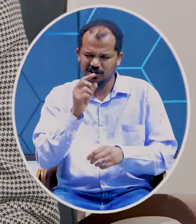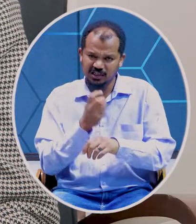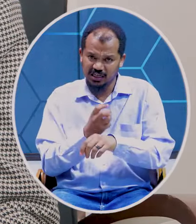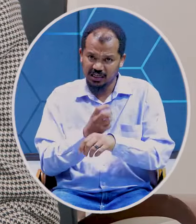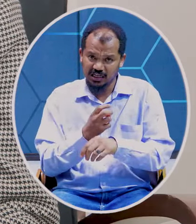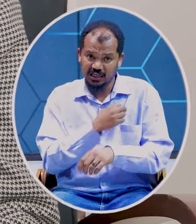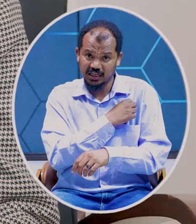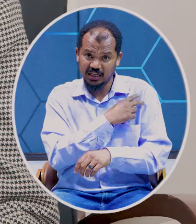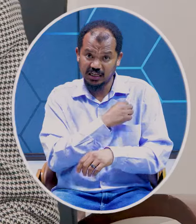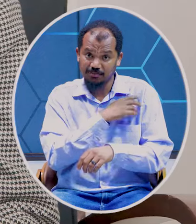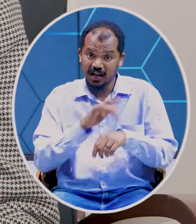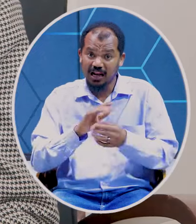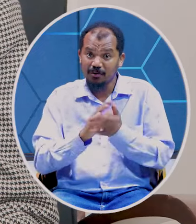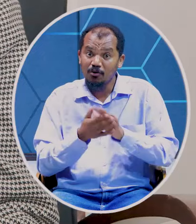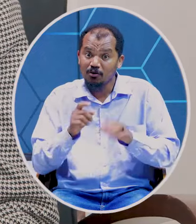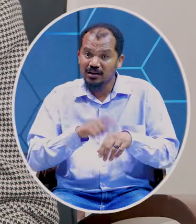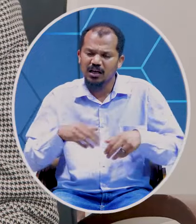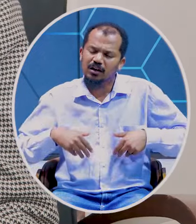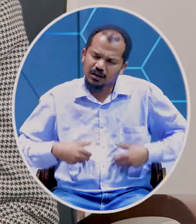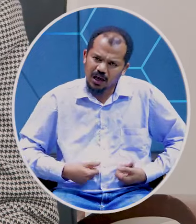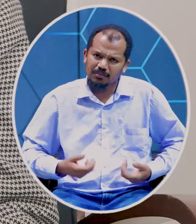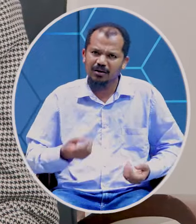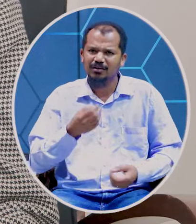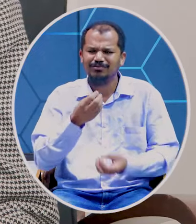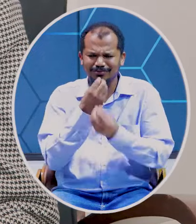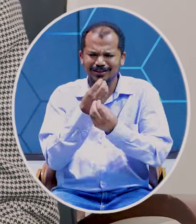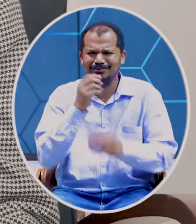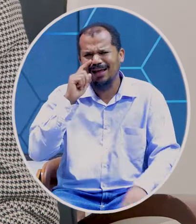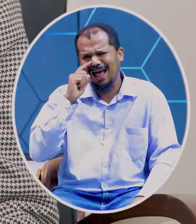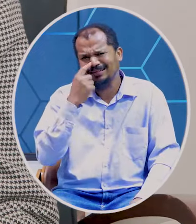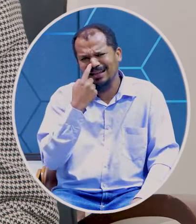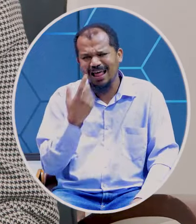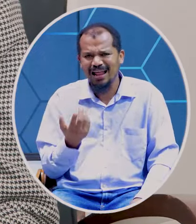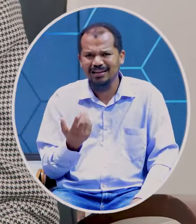ትንሽ ይከብዳል። በተለይ ህክምና ላይ በሚሆኑበት ሰዓት ድካም ይኖራል። ምግብ ማስጠላት